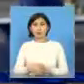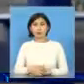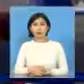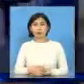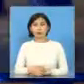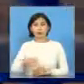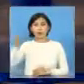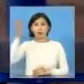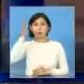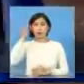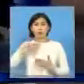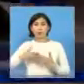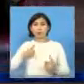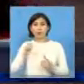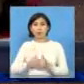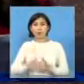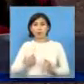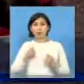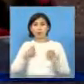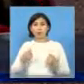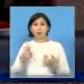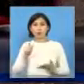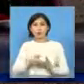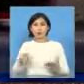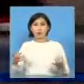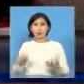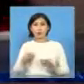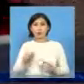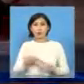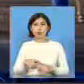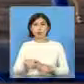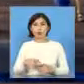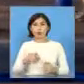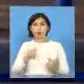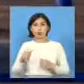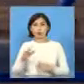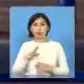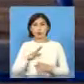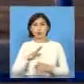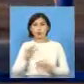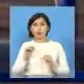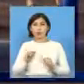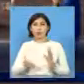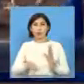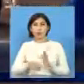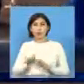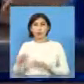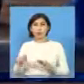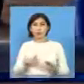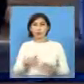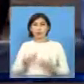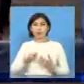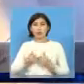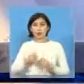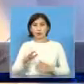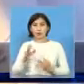стоит помнить, что перед каждой тренировкой обязательно нужно проделывать разминку. Это способствует лучшей подвижности суставов